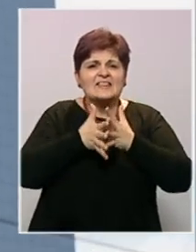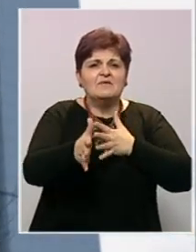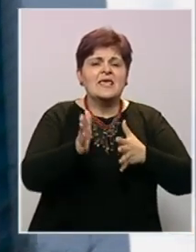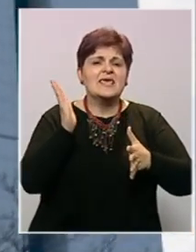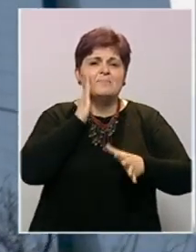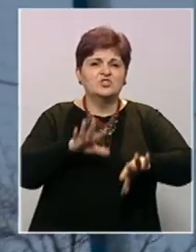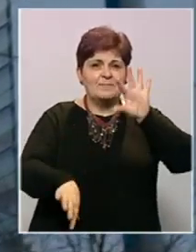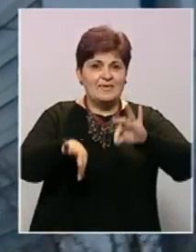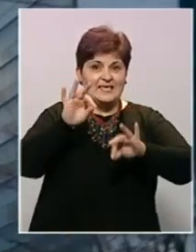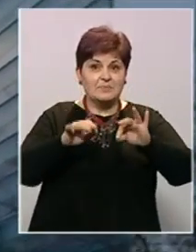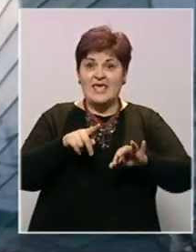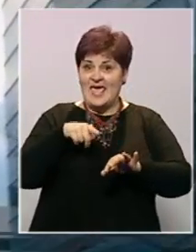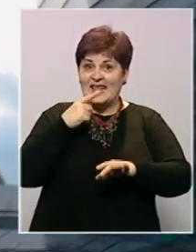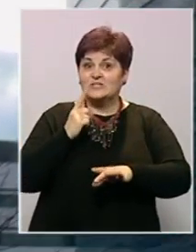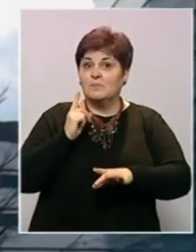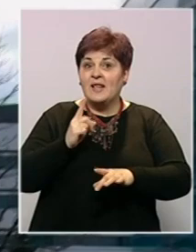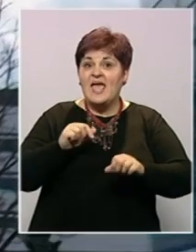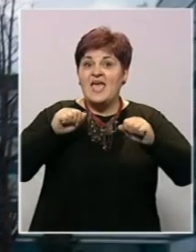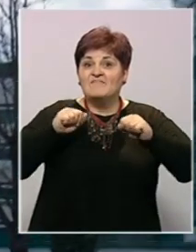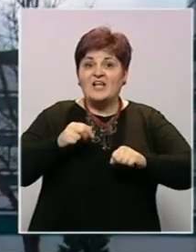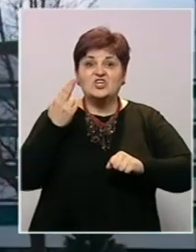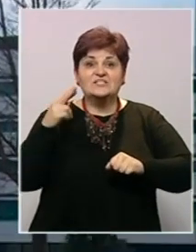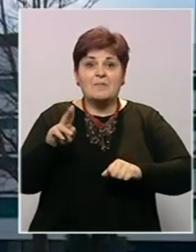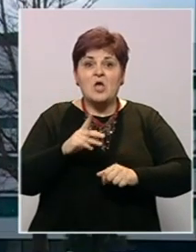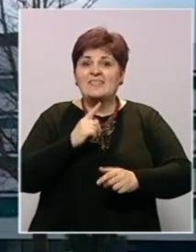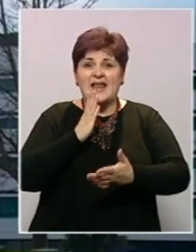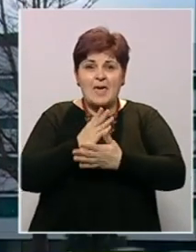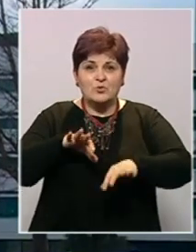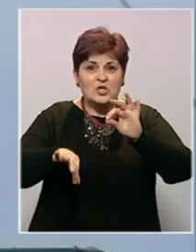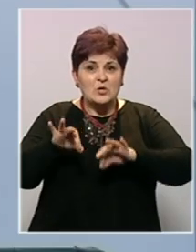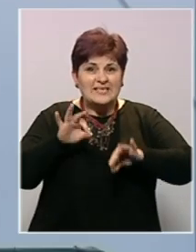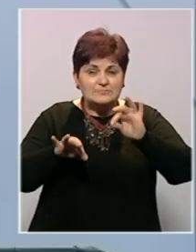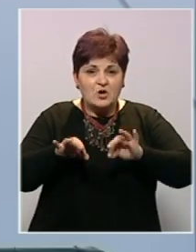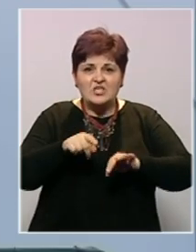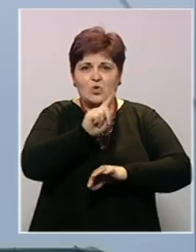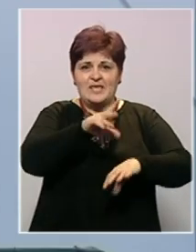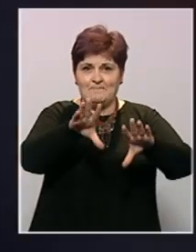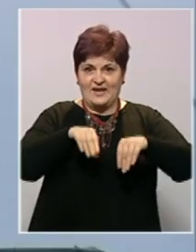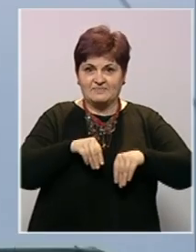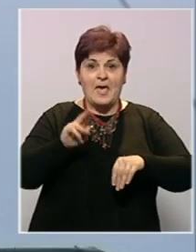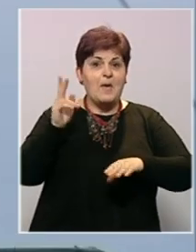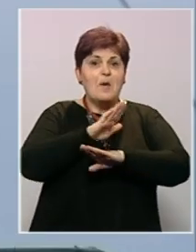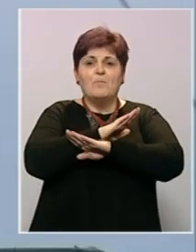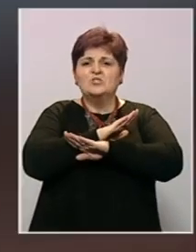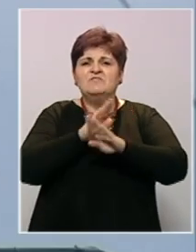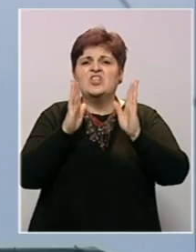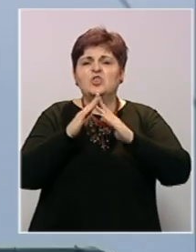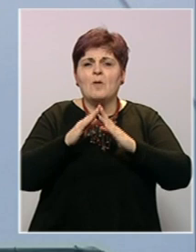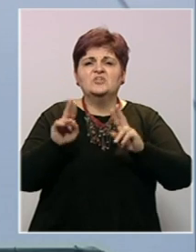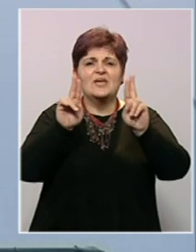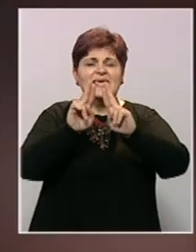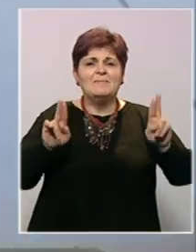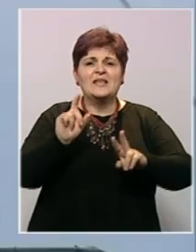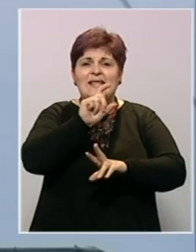poštenim izborima. Ocijenili su prijetnje vladajućih stranaka o neodržavanju izbora neprihvatljivim. Pozvali su sve relevantne domaće i